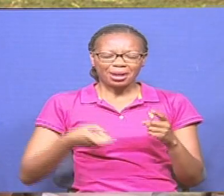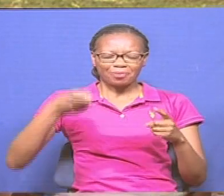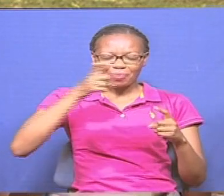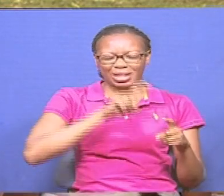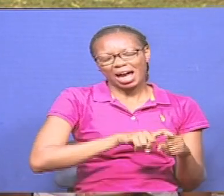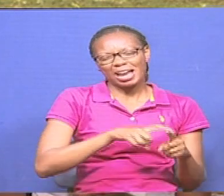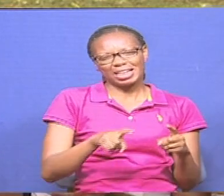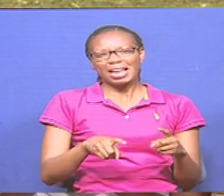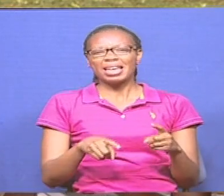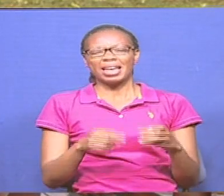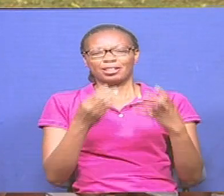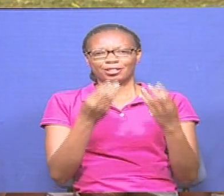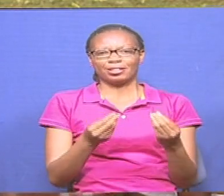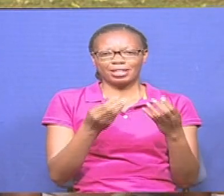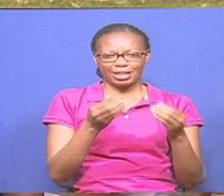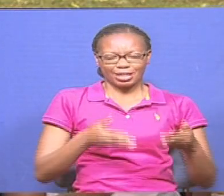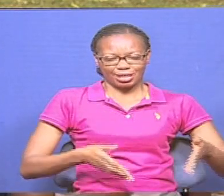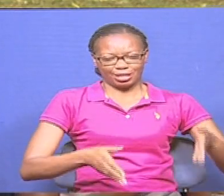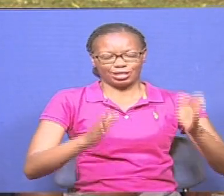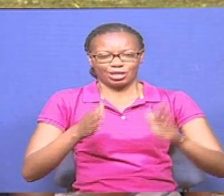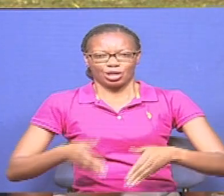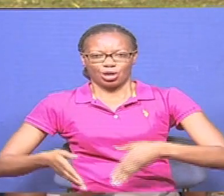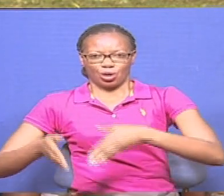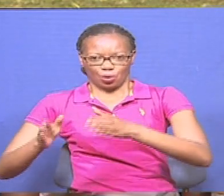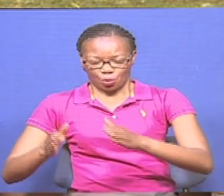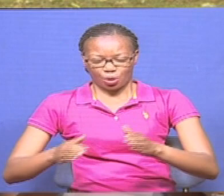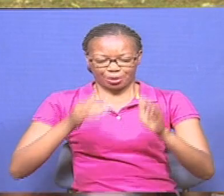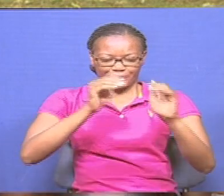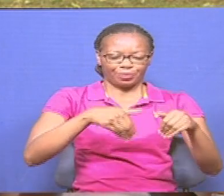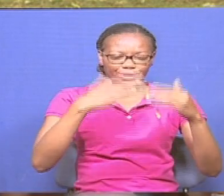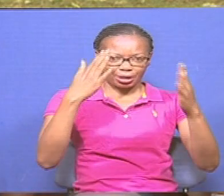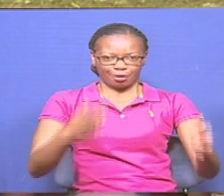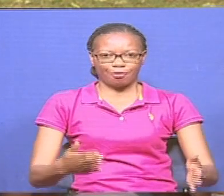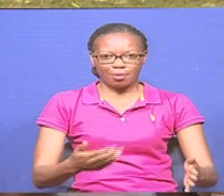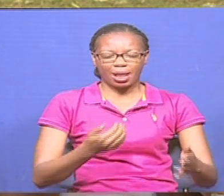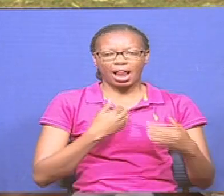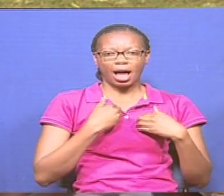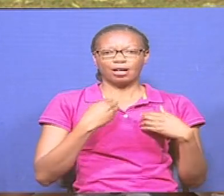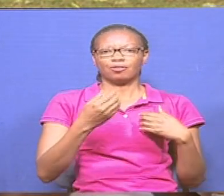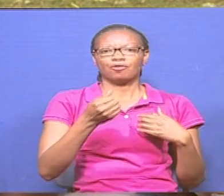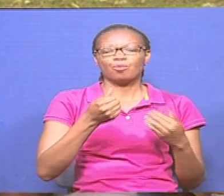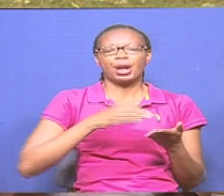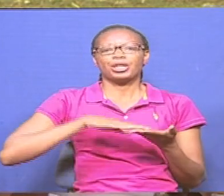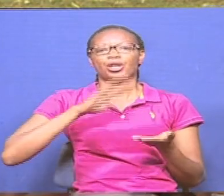is just simple methods that we train our farmers and entrepreneurs to use so